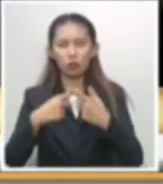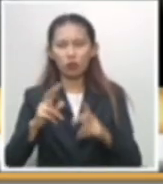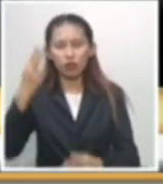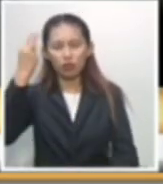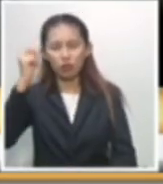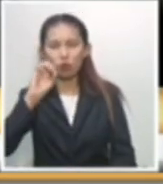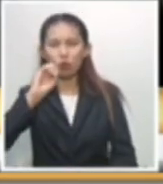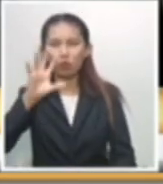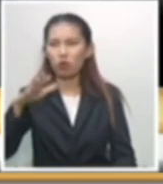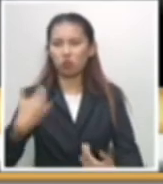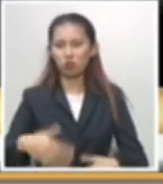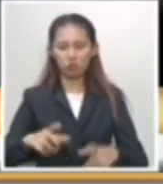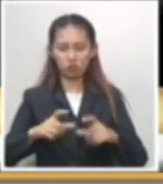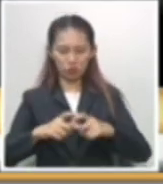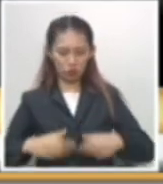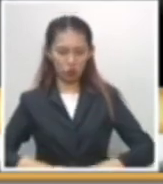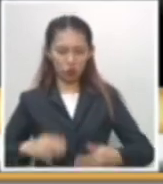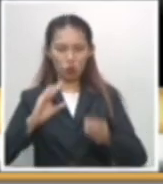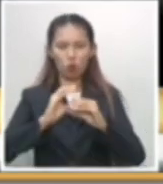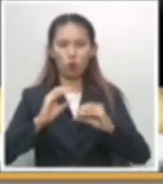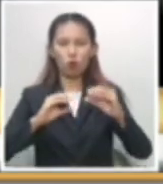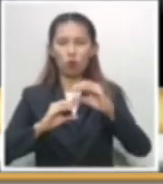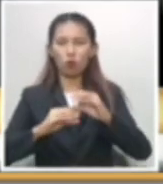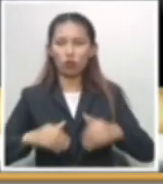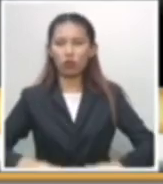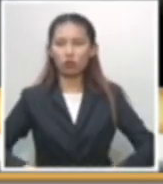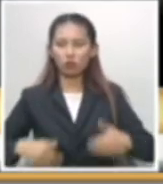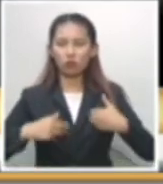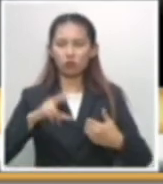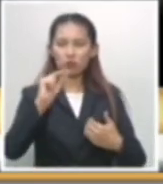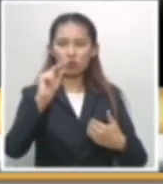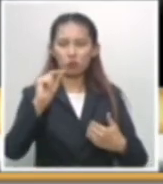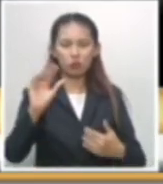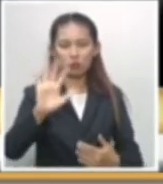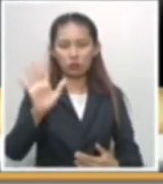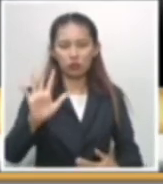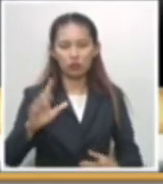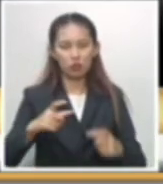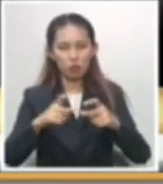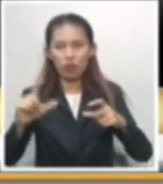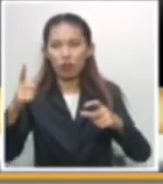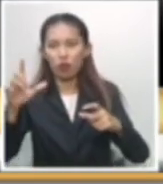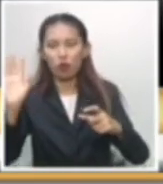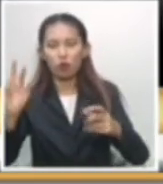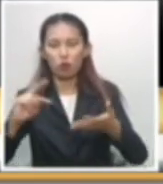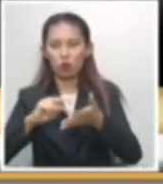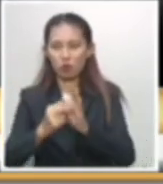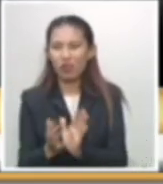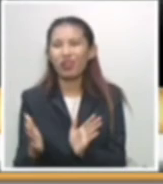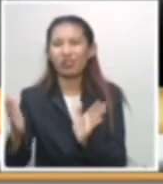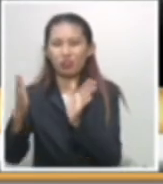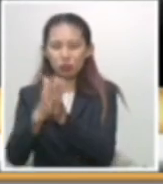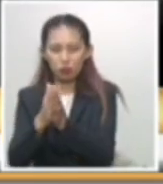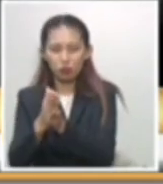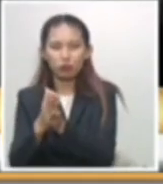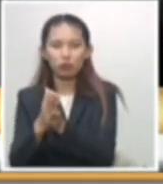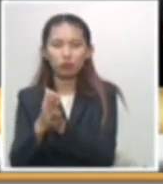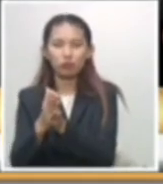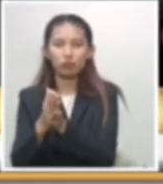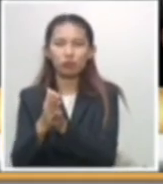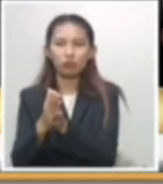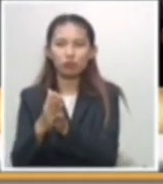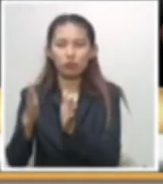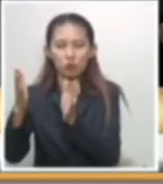คท่านบอกว่าท่านพูดถึงโครงการประกันสุขภาพท่านประธานเรียนท่านนายกฮะมันเรื่องเดียวกันพวกเดี๋ยวจะสับสน